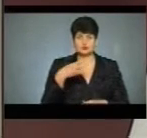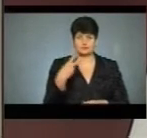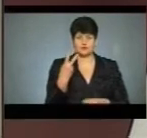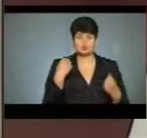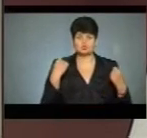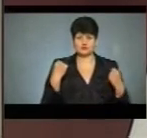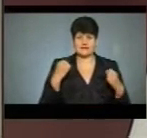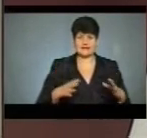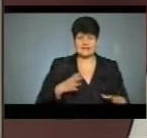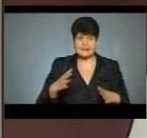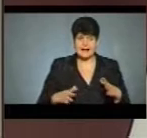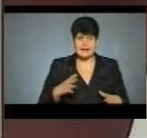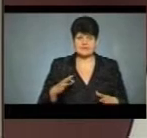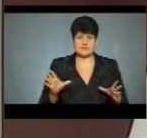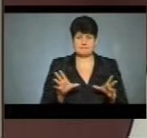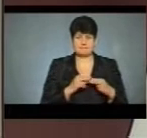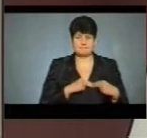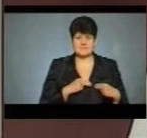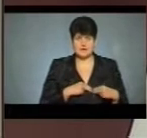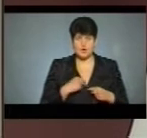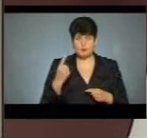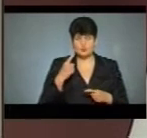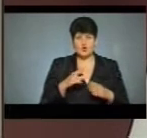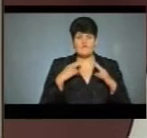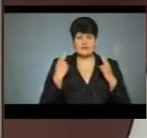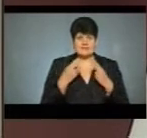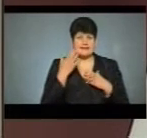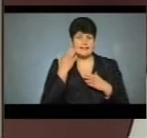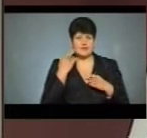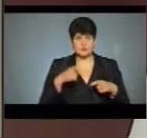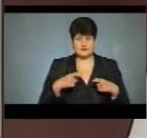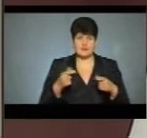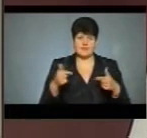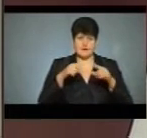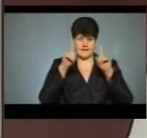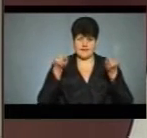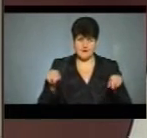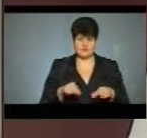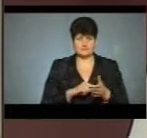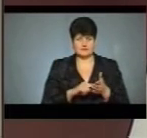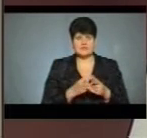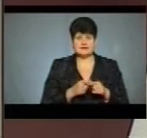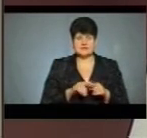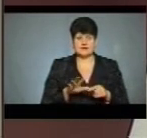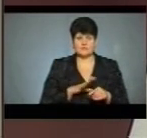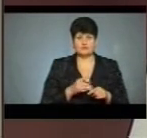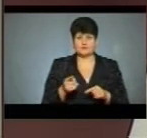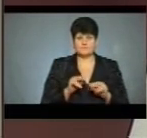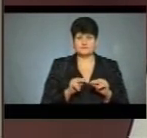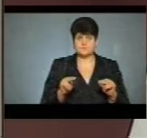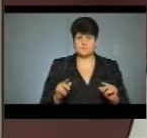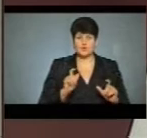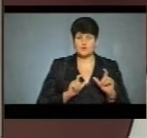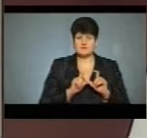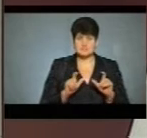спортсменів, тренерів та партнерів обласної федерації легкої атлетики. Їм вручили грамоти, відзнаки. Захід відбувся у Тернопільському педуніверситеті. За